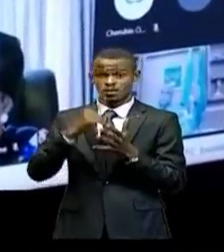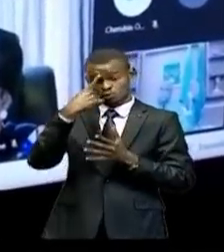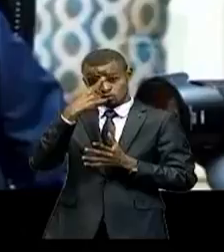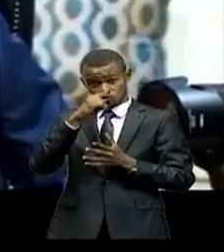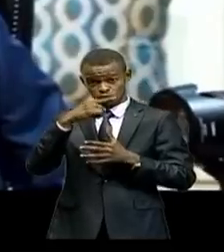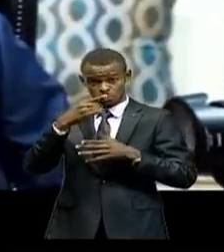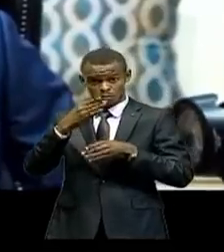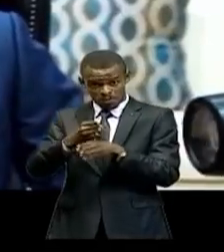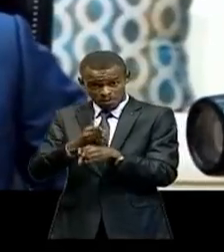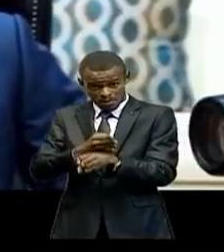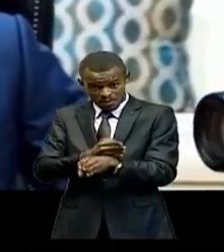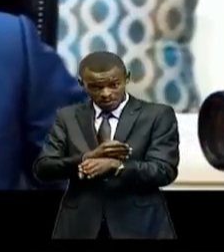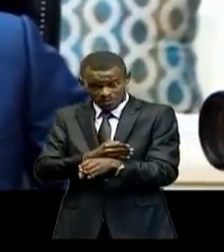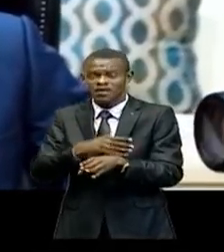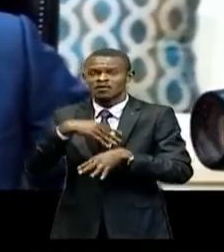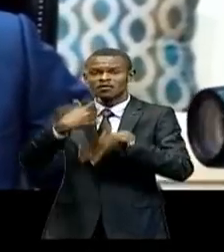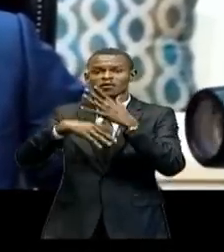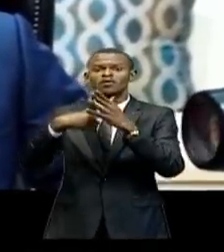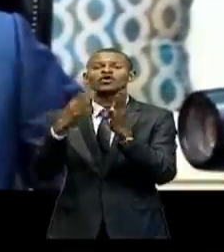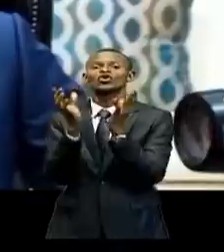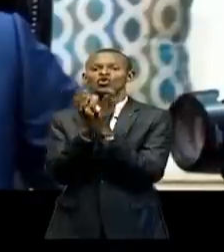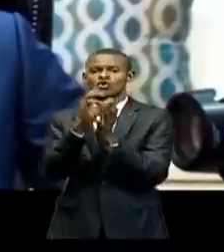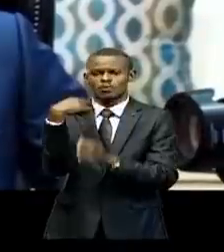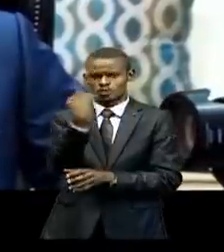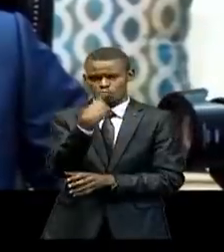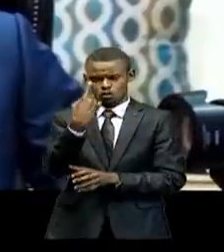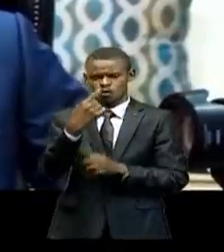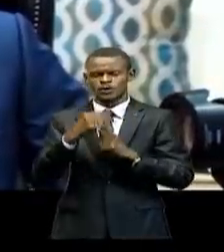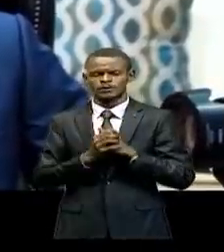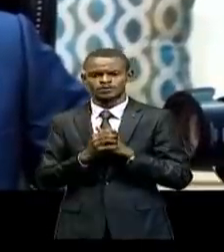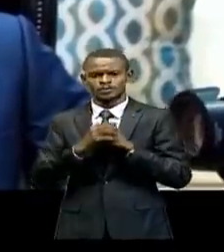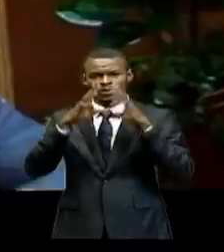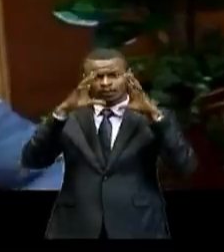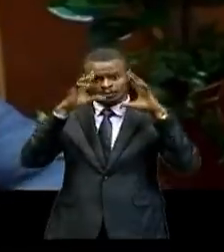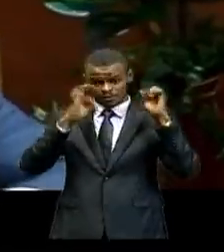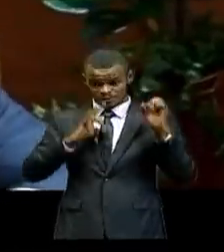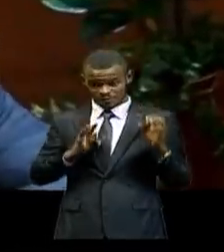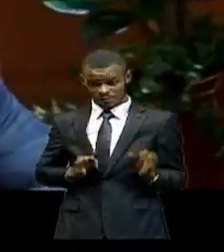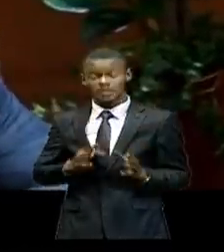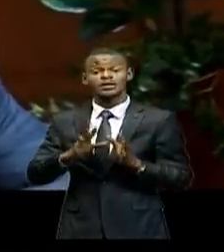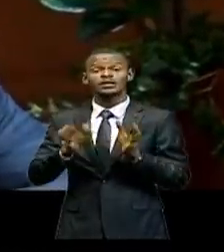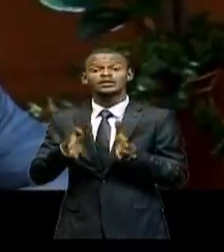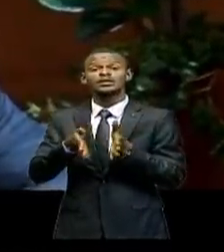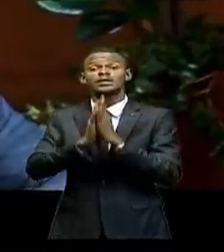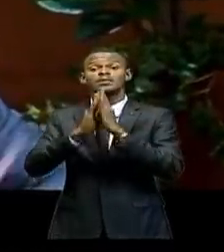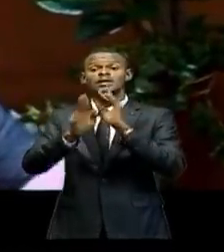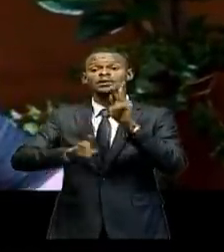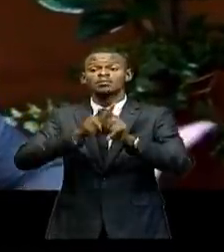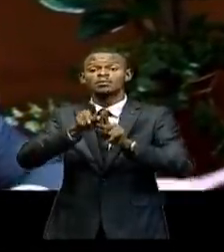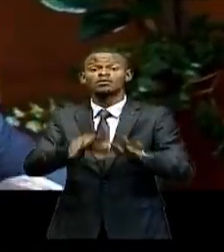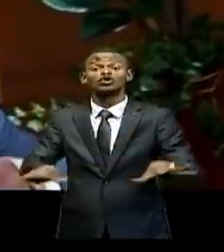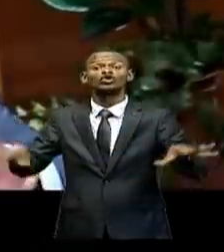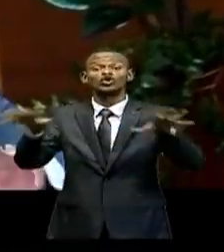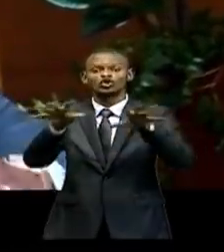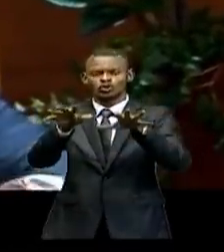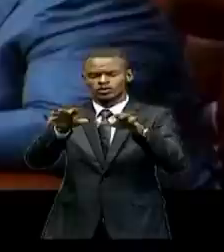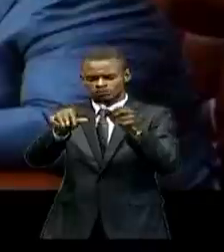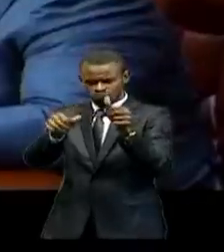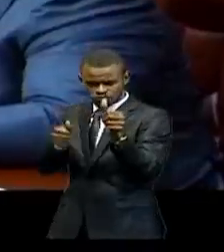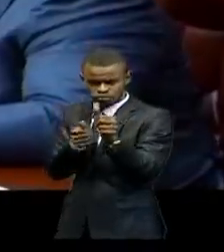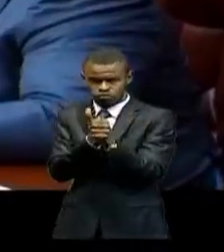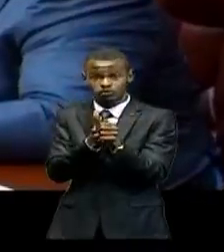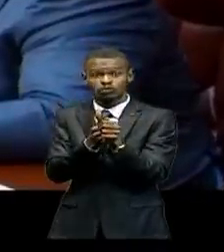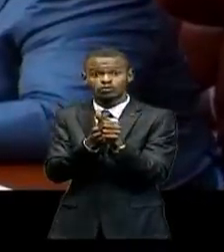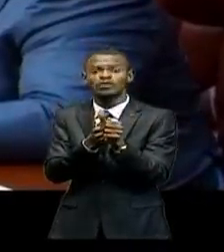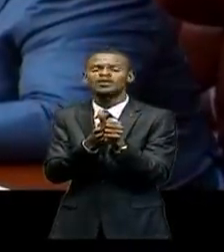Qatar 2022. Il a invité toute la nation à soutenir, comme un seul homme, notre équipe nationale